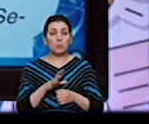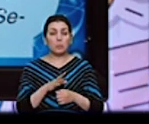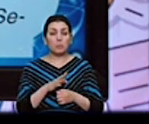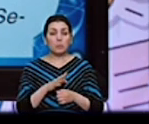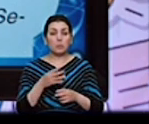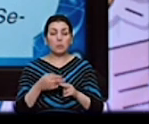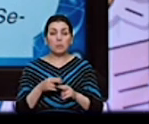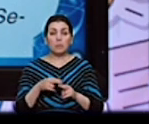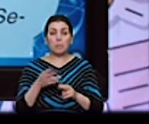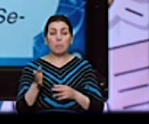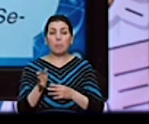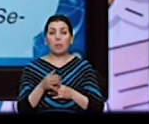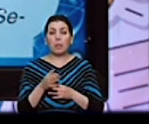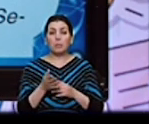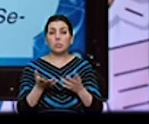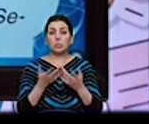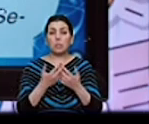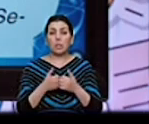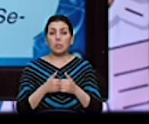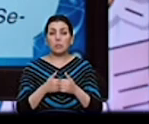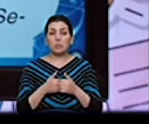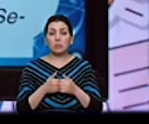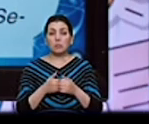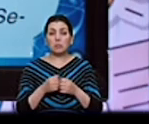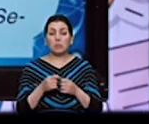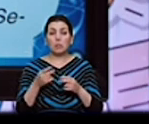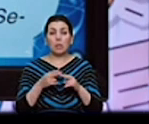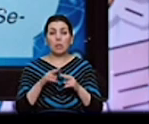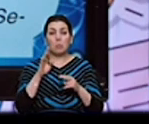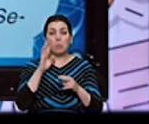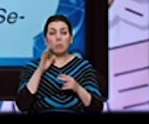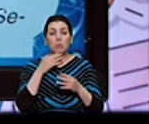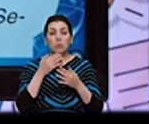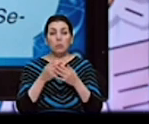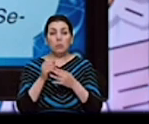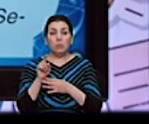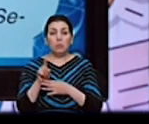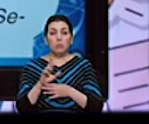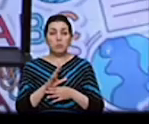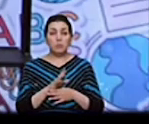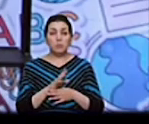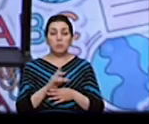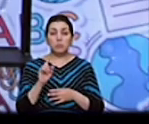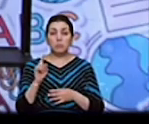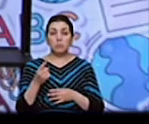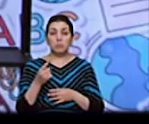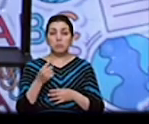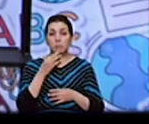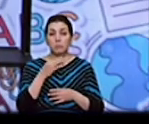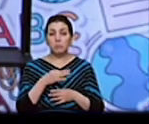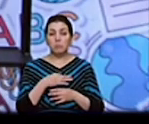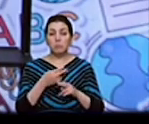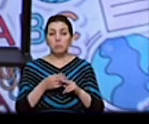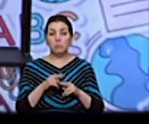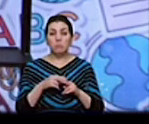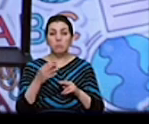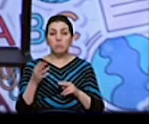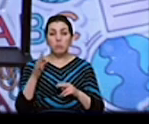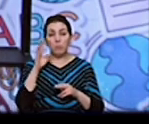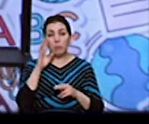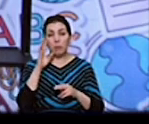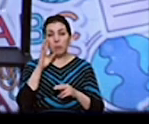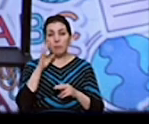olmabdi. Çünkü baliqni sanash uchun kenjatoy bolani yuborishgan ekan. Nima uchun deysizmi? Çünkü